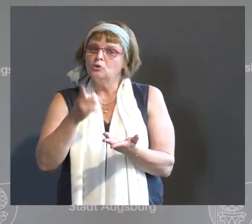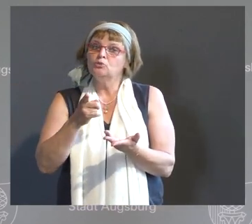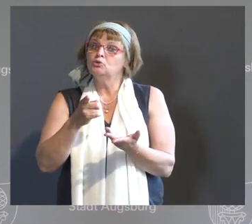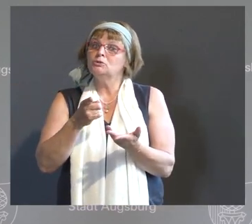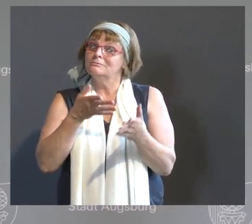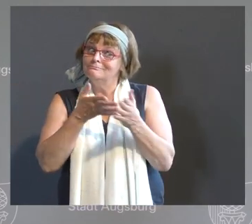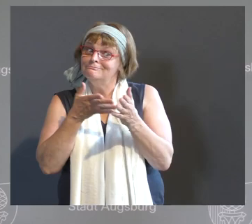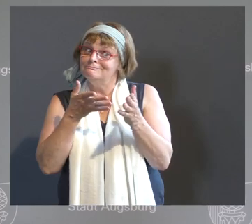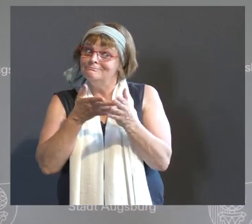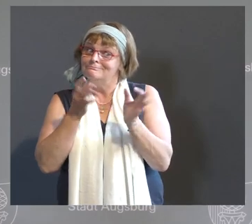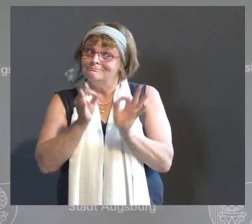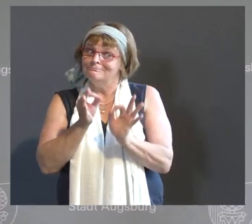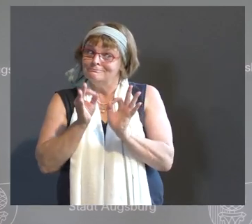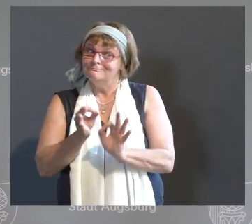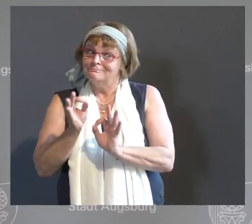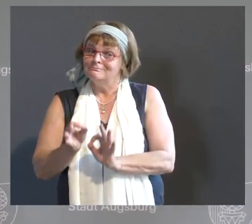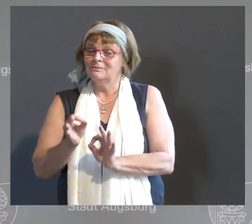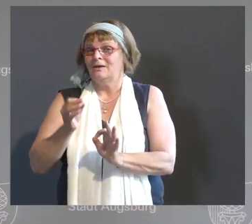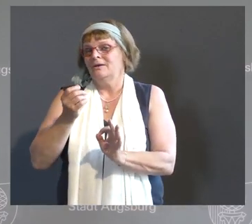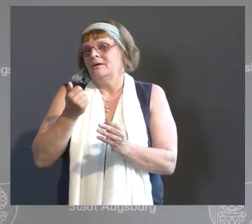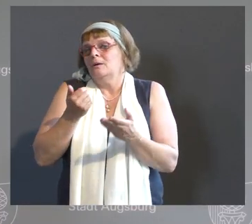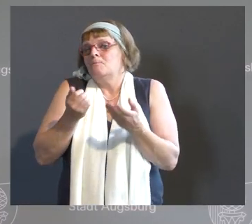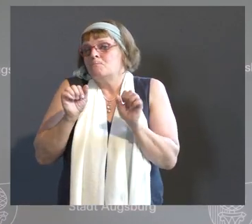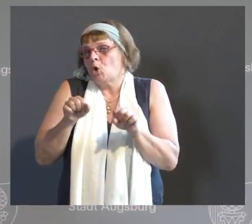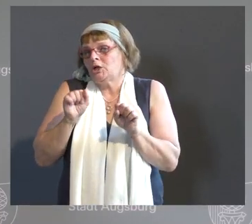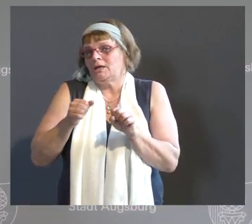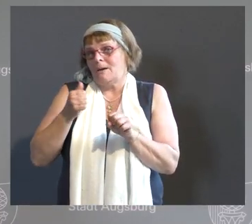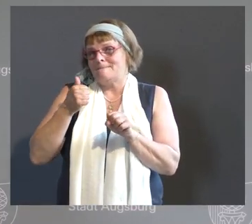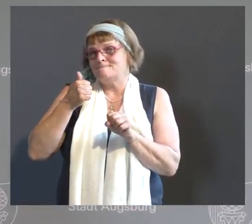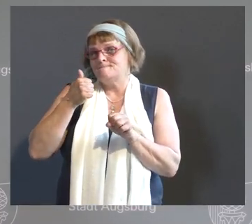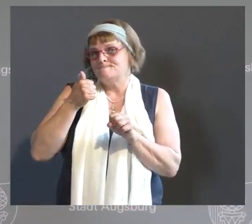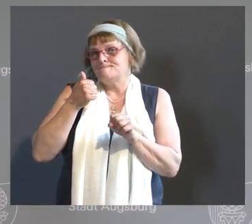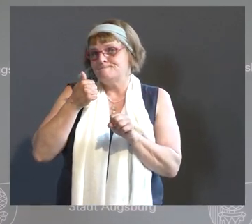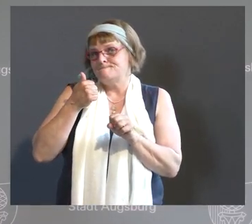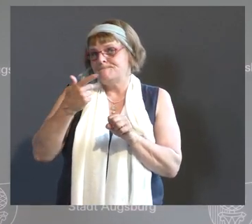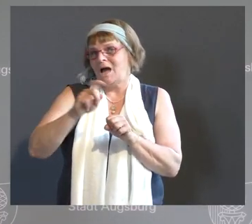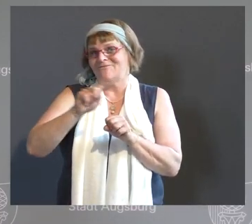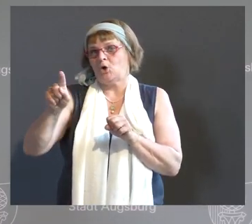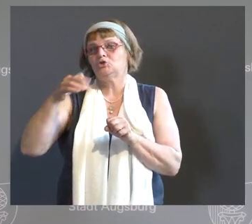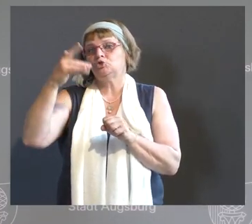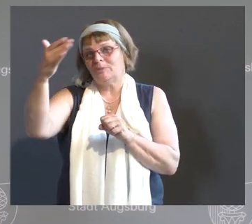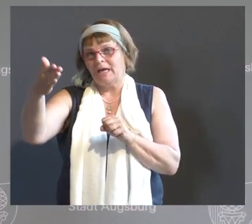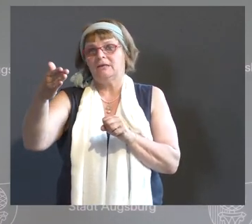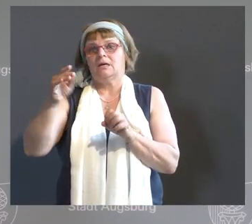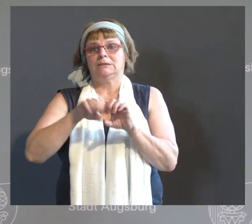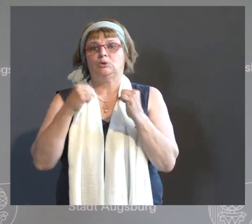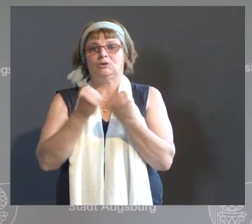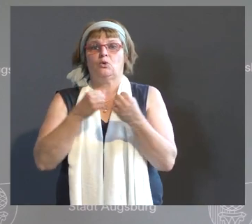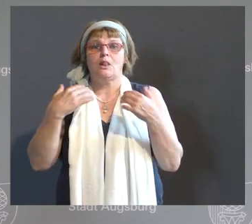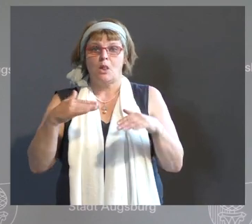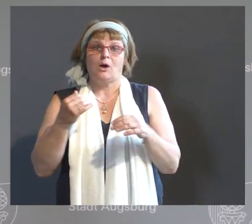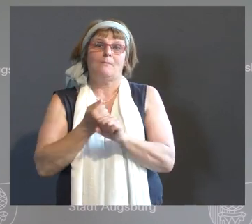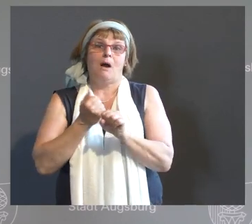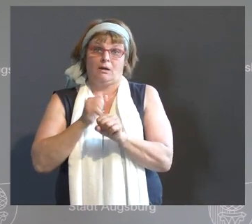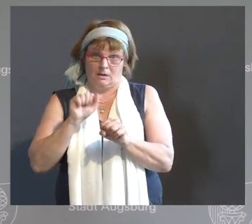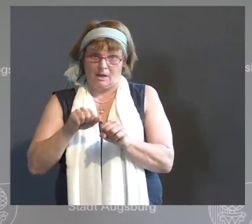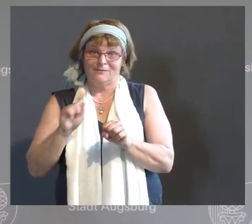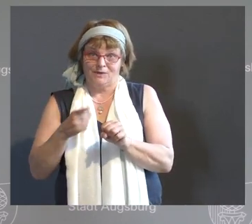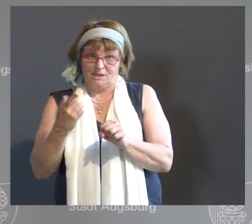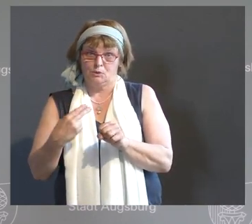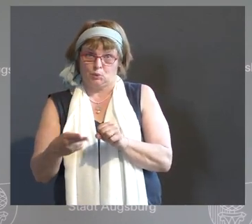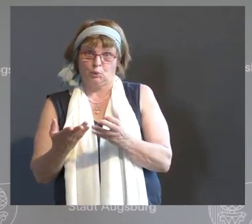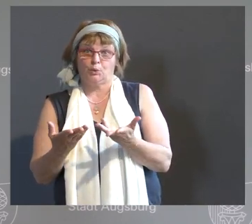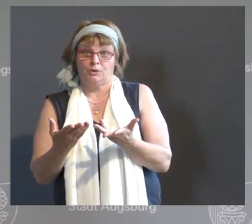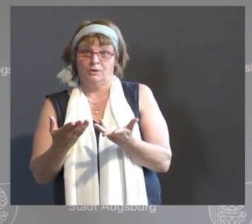das ist Zukunftsmusik. Jetzt geht es erst einmal darum, die Sicherheit und die Ordnung gut zu gewährleisten und das auch ganz deutlich und eindeutig